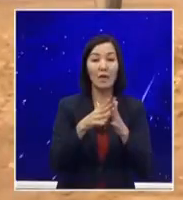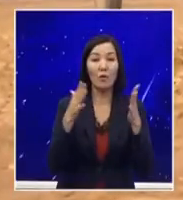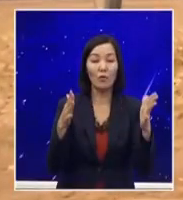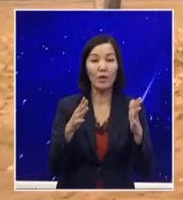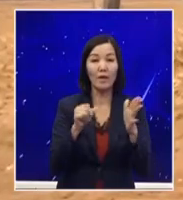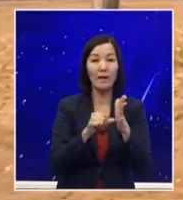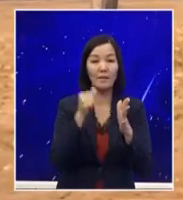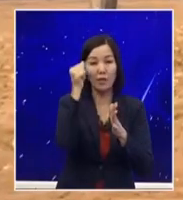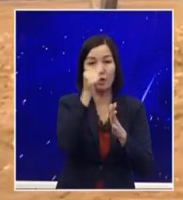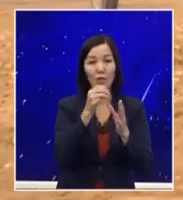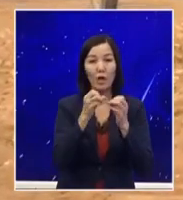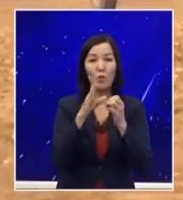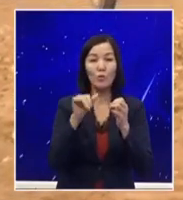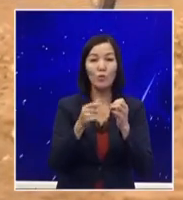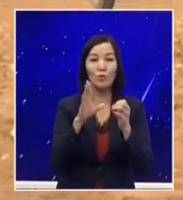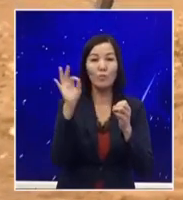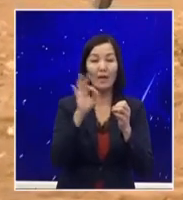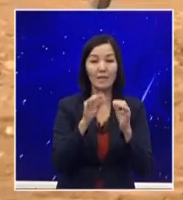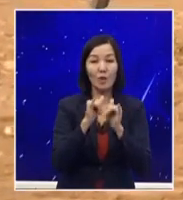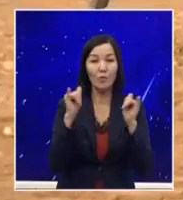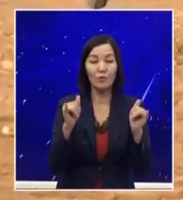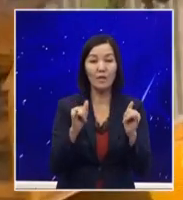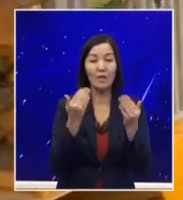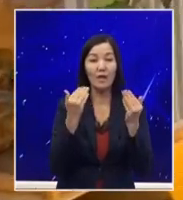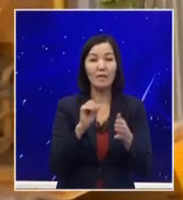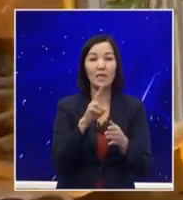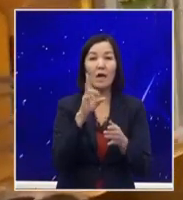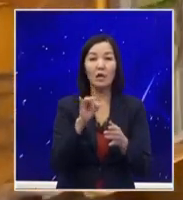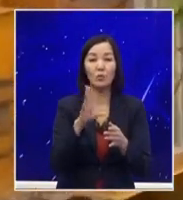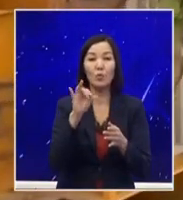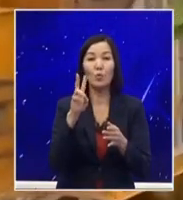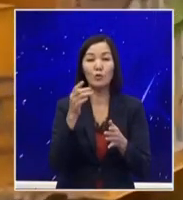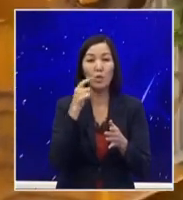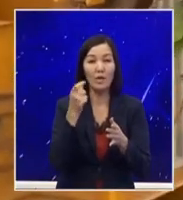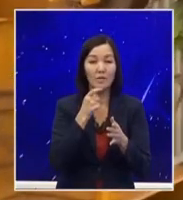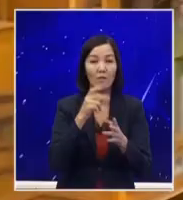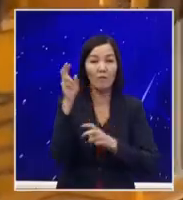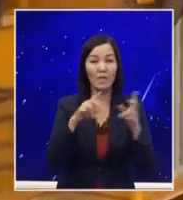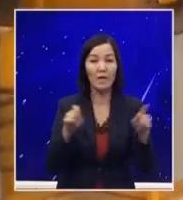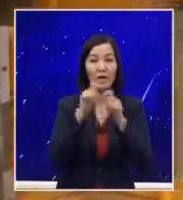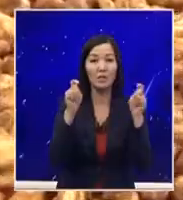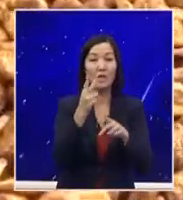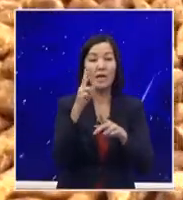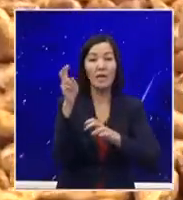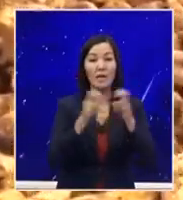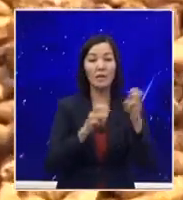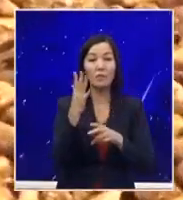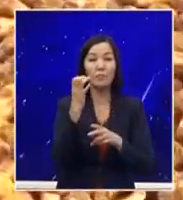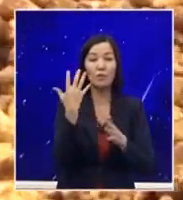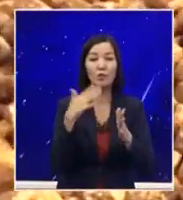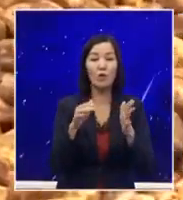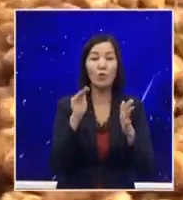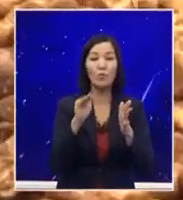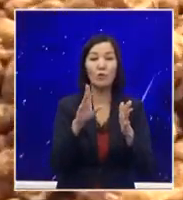Соңғы 6 жылда бұл 14 есеге өскен. Өңірде ақсу, көксу, қант зауыттары іске қосылды. Қос кәсіпорын биыл 550